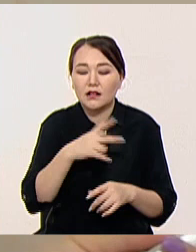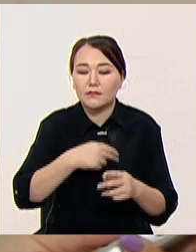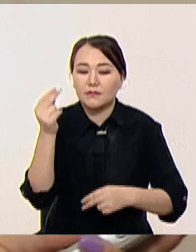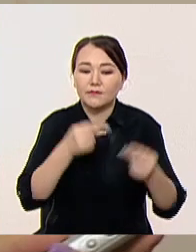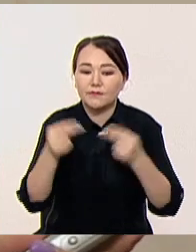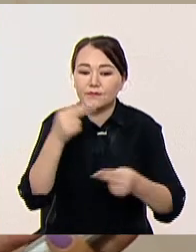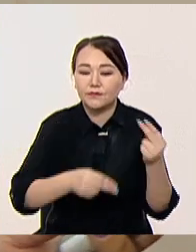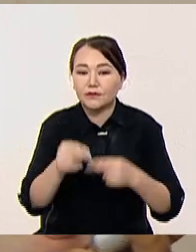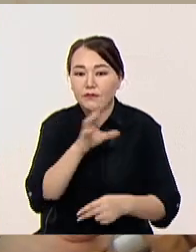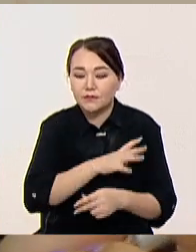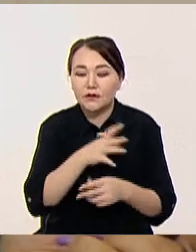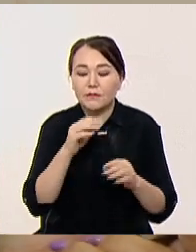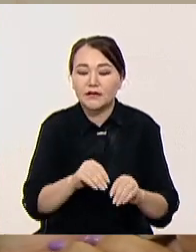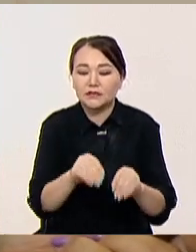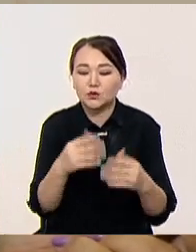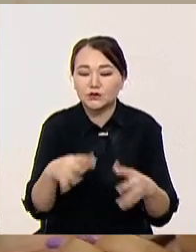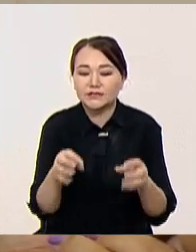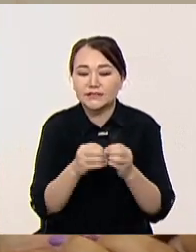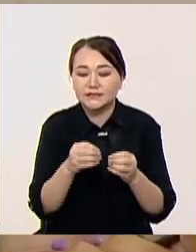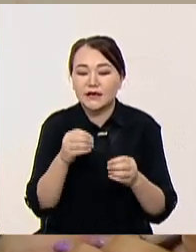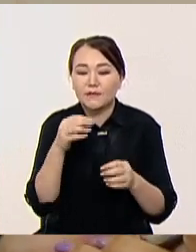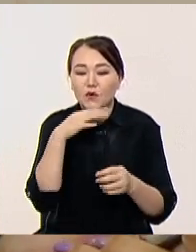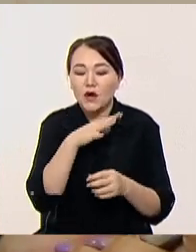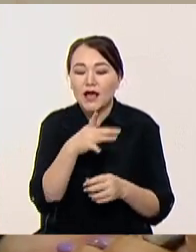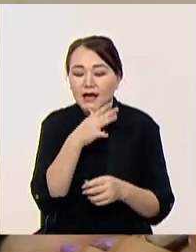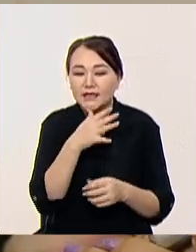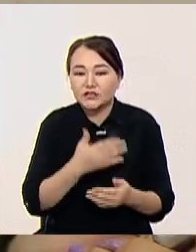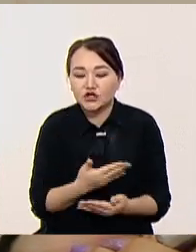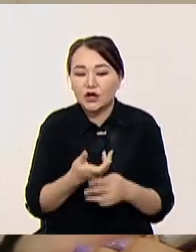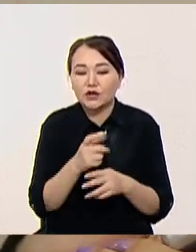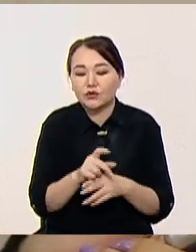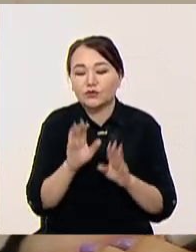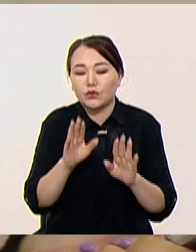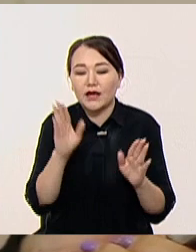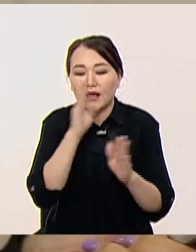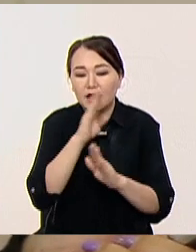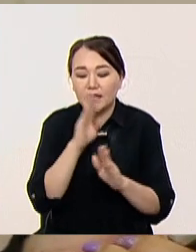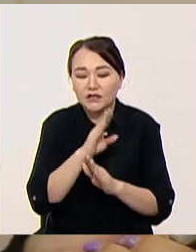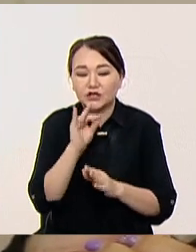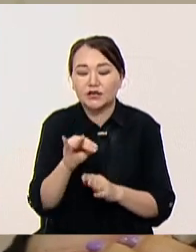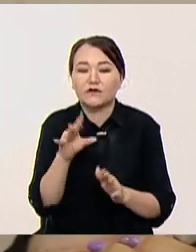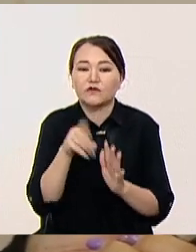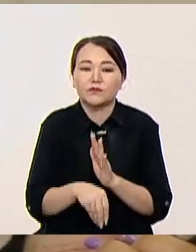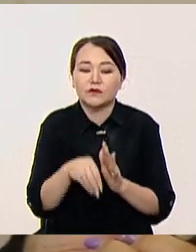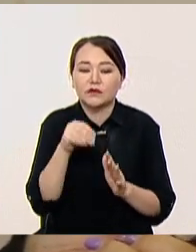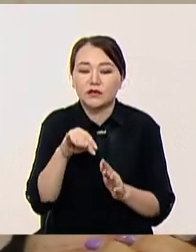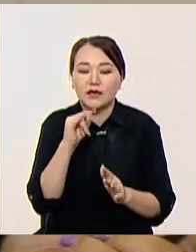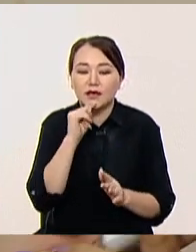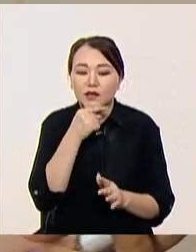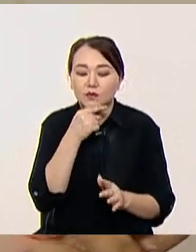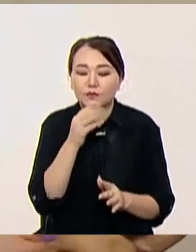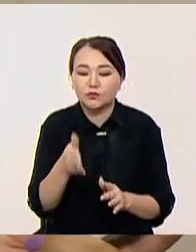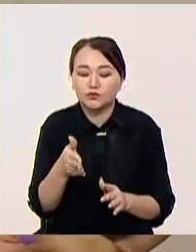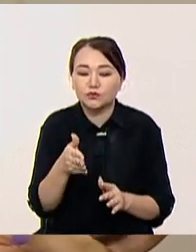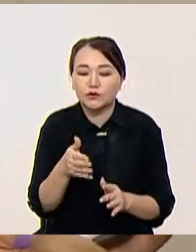потом посадили уже 10 композиций многолетники, которые не только экологичны, но и в том числе она и экономна.